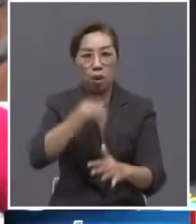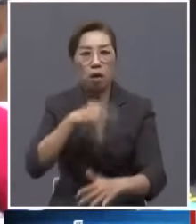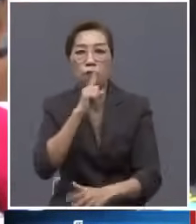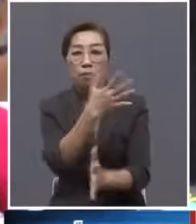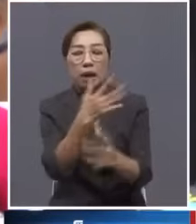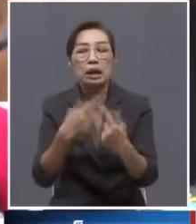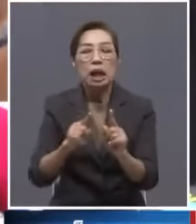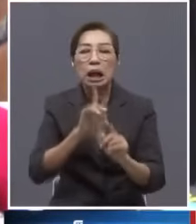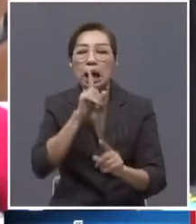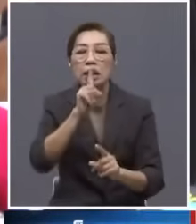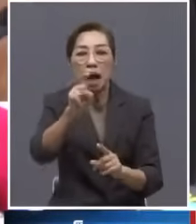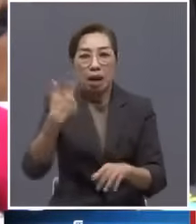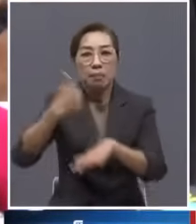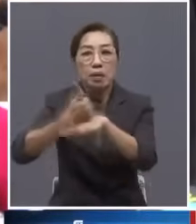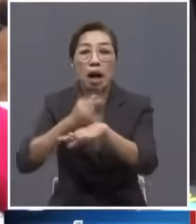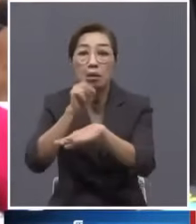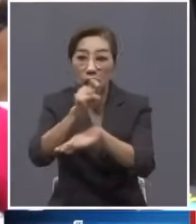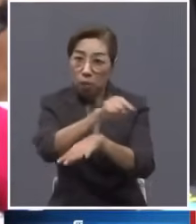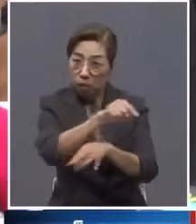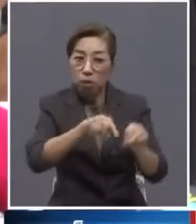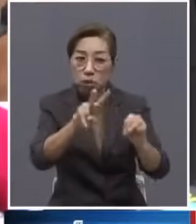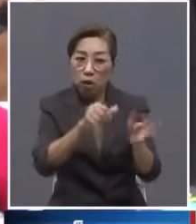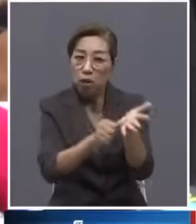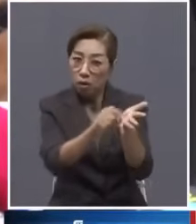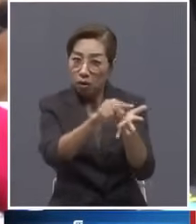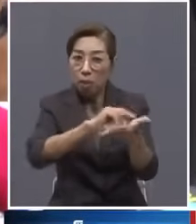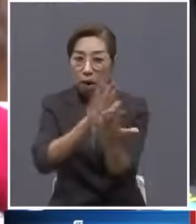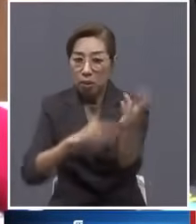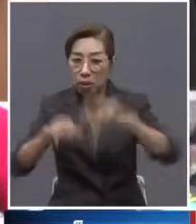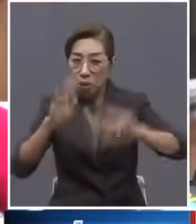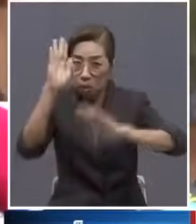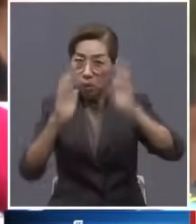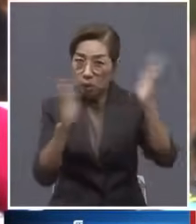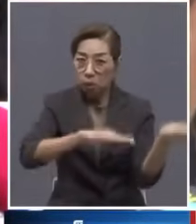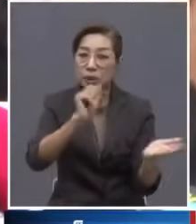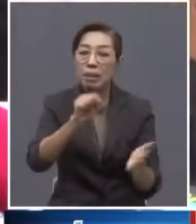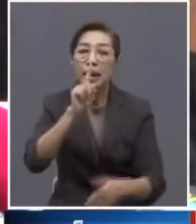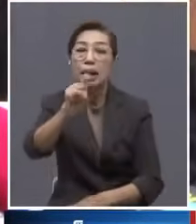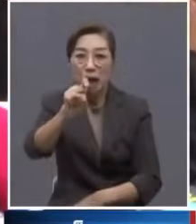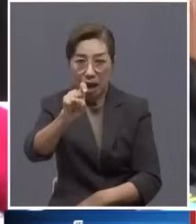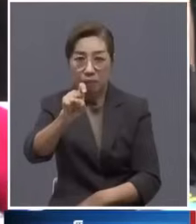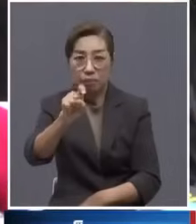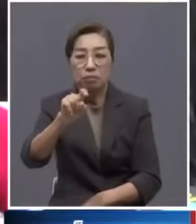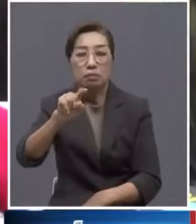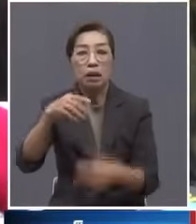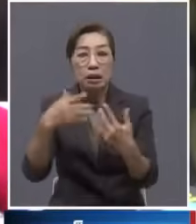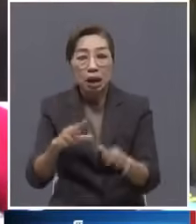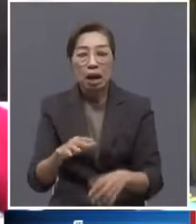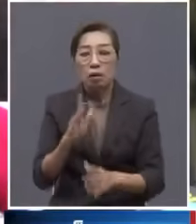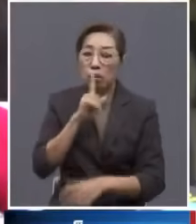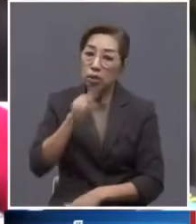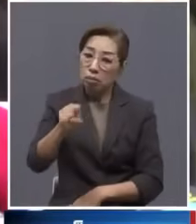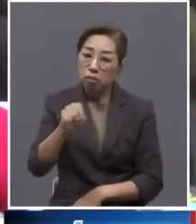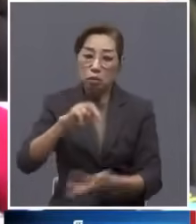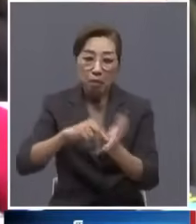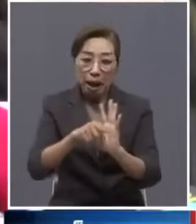วินิจฉัยของศาลรัฐธรรมนูญที่จะออกมา 31มกราคมนี้เนี่ยจะกลายเป็นชนวนหรือเป็นศาลตั้งต้นที่ให้คนอื่น